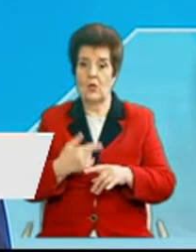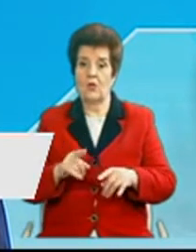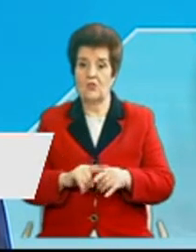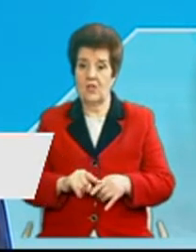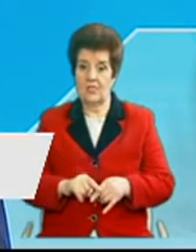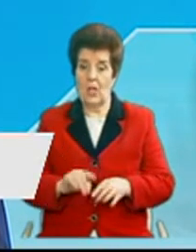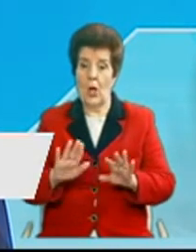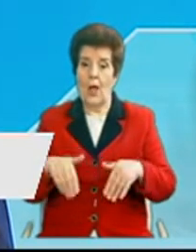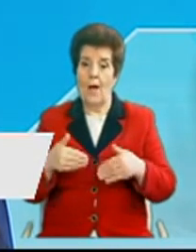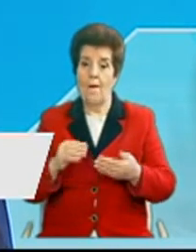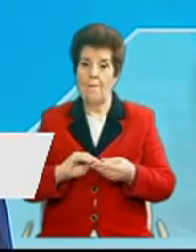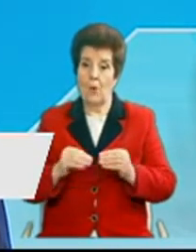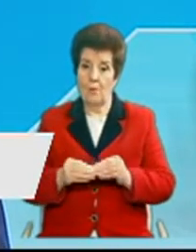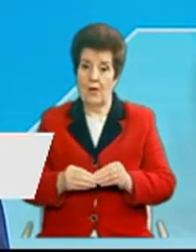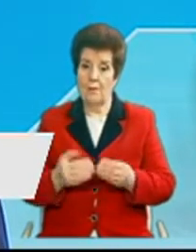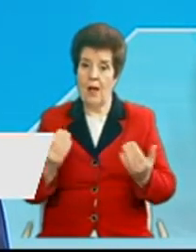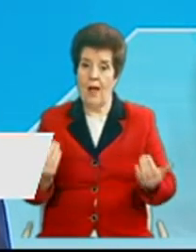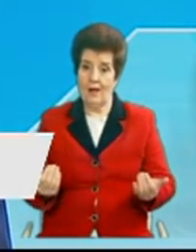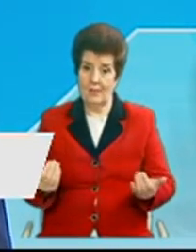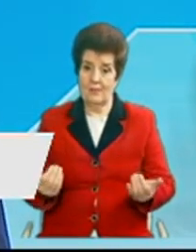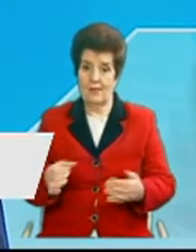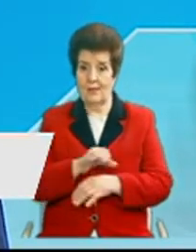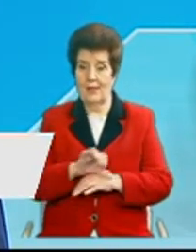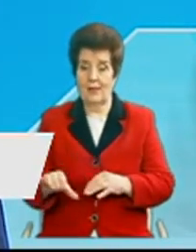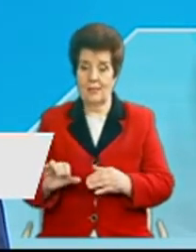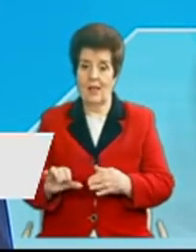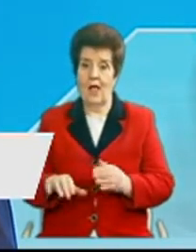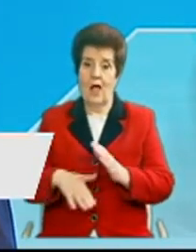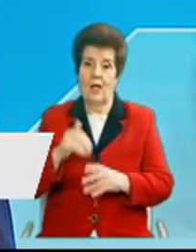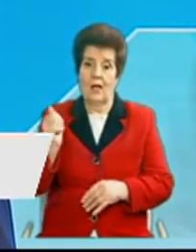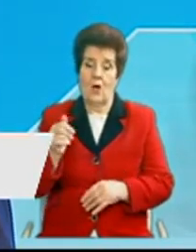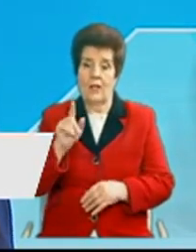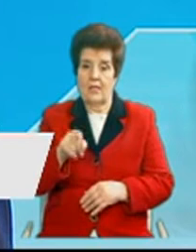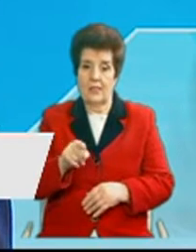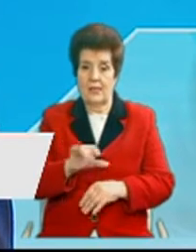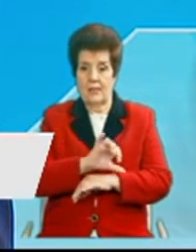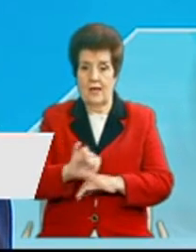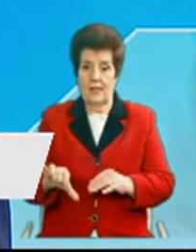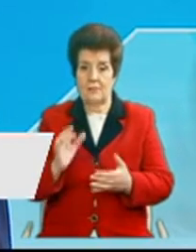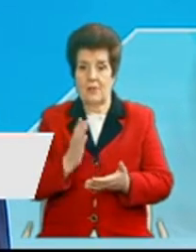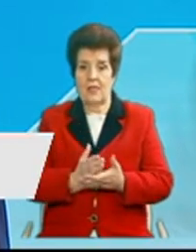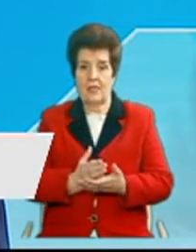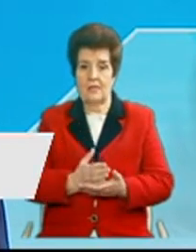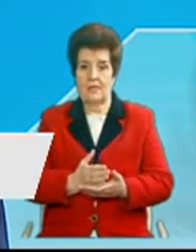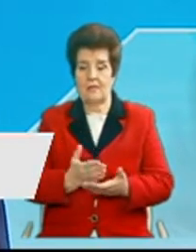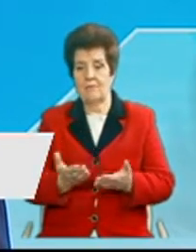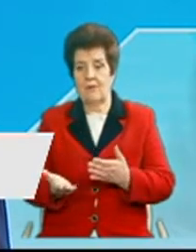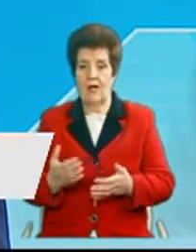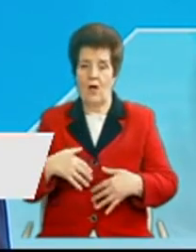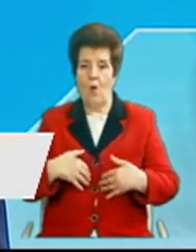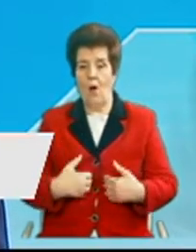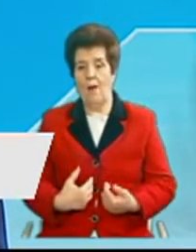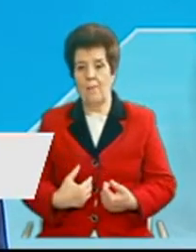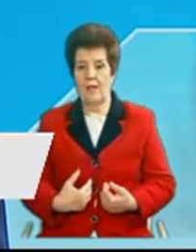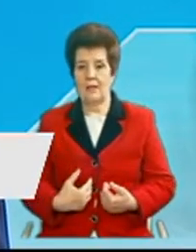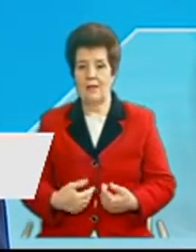să vă spun, astăzi în rândurile alegătorilor din diaspora există, nu știu ce, parcă o apatie. Și